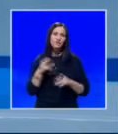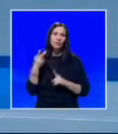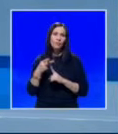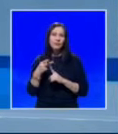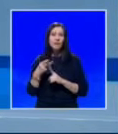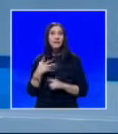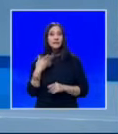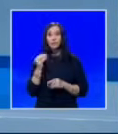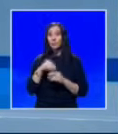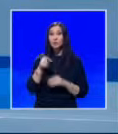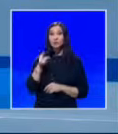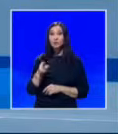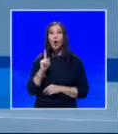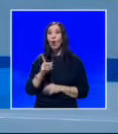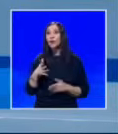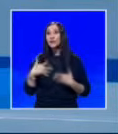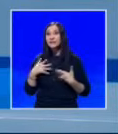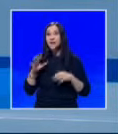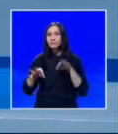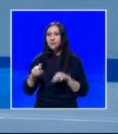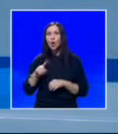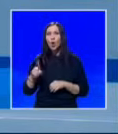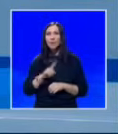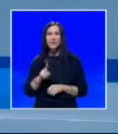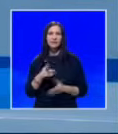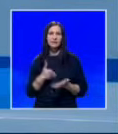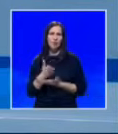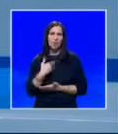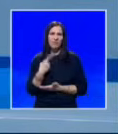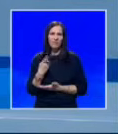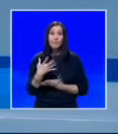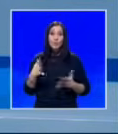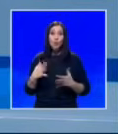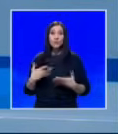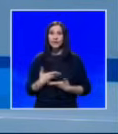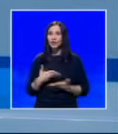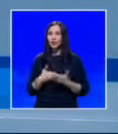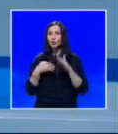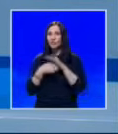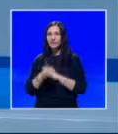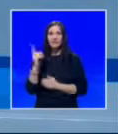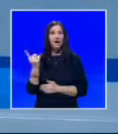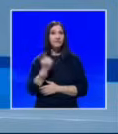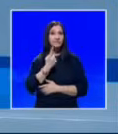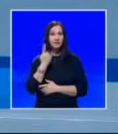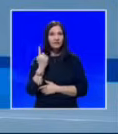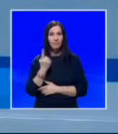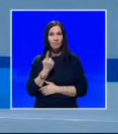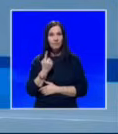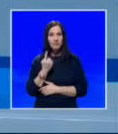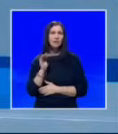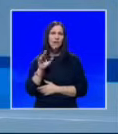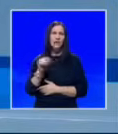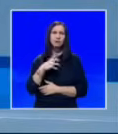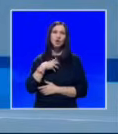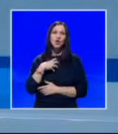само искам да добавя за това кой иска избори и кой не. Да. Според мен това е много интересно, защото вътре в самите... защото бих